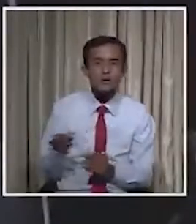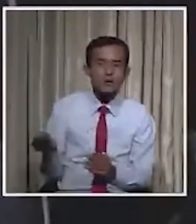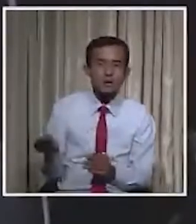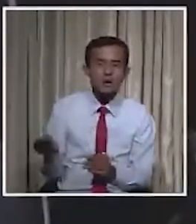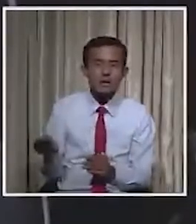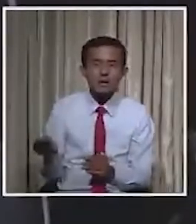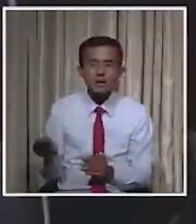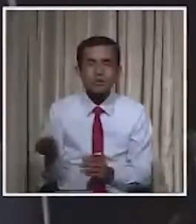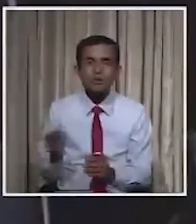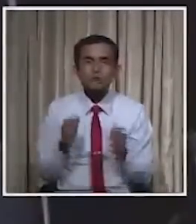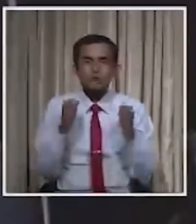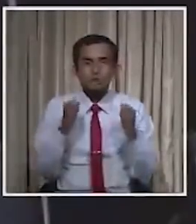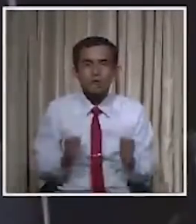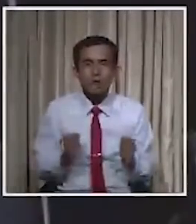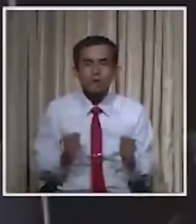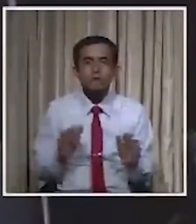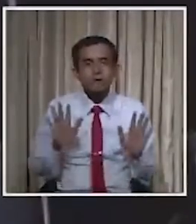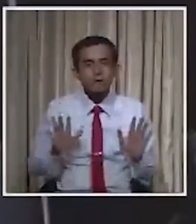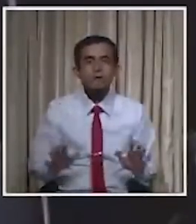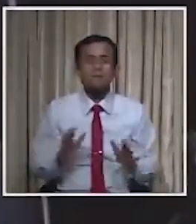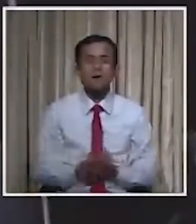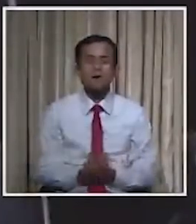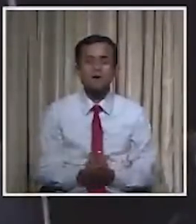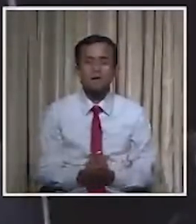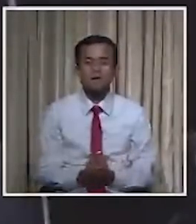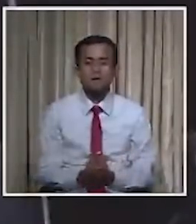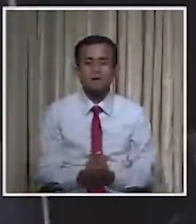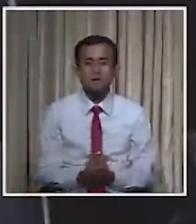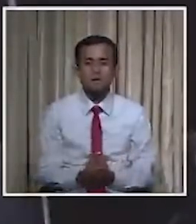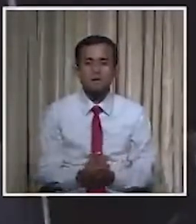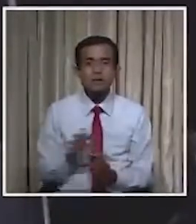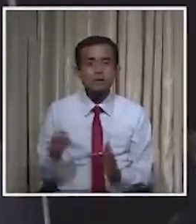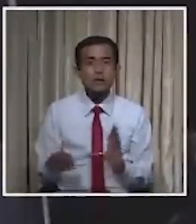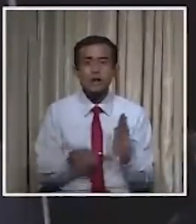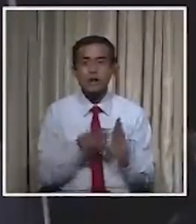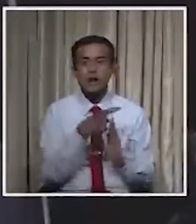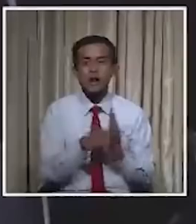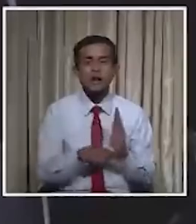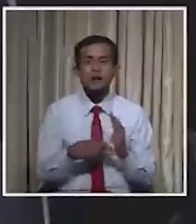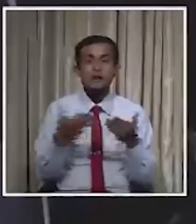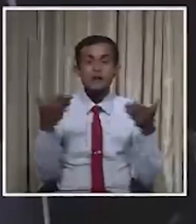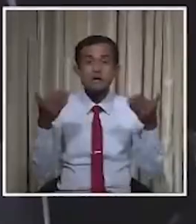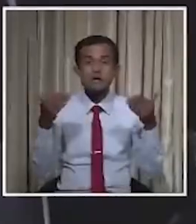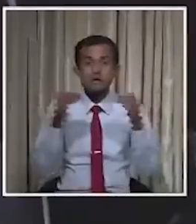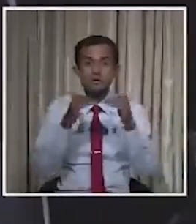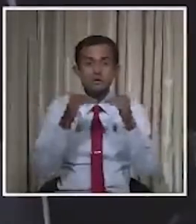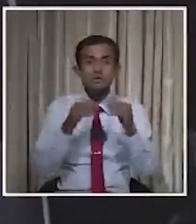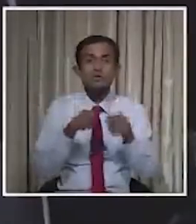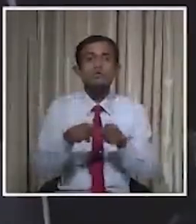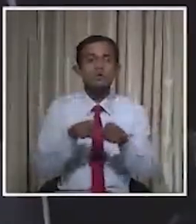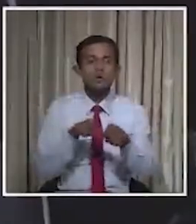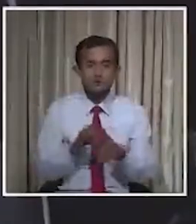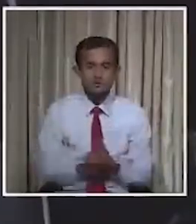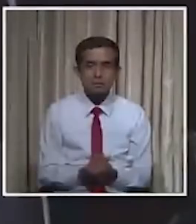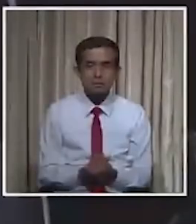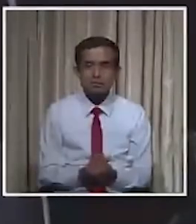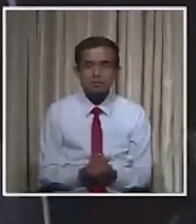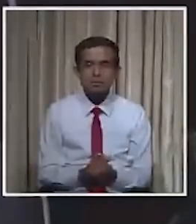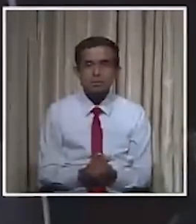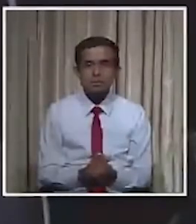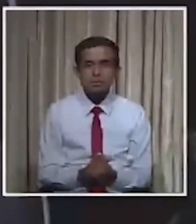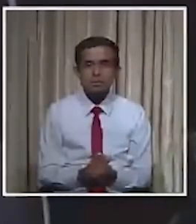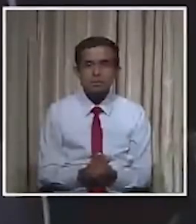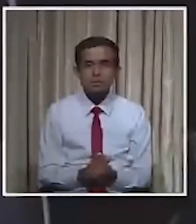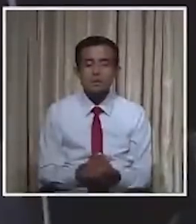தமிழர்களை கொண்டுள்ள நுவரெலியாவிலும் கட்டணிலும் வெலப்பினையிலும் கல்வி செயலும் நீதிமன்ற நடவடிக்கைகள் முழுமையாக சிங்கள மொழியிலேயே மேற்கொள்ளப்படுகின்றன.